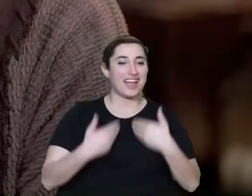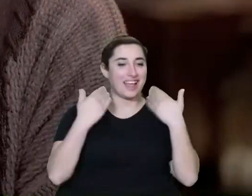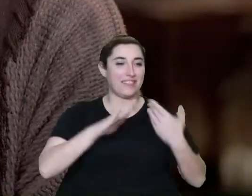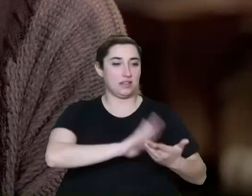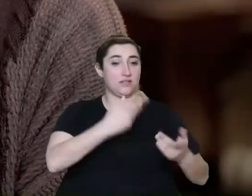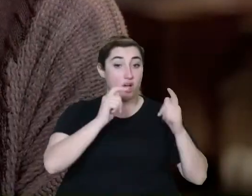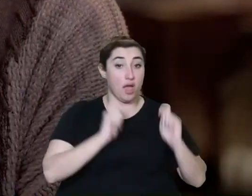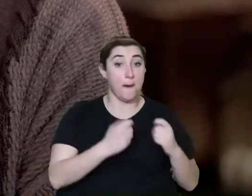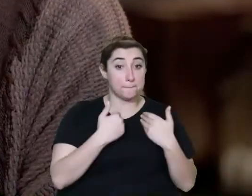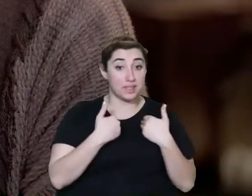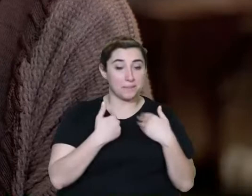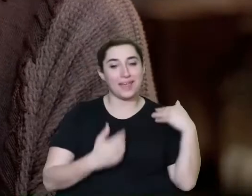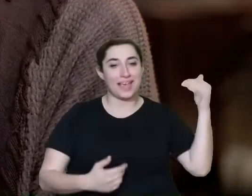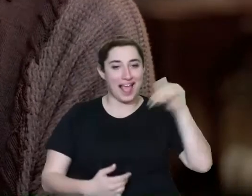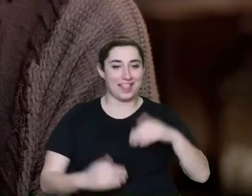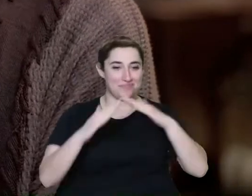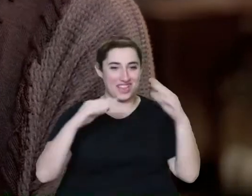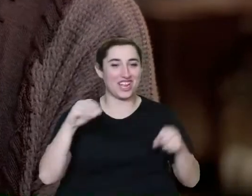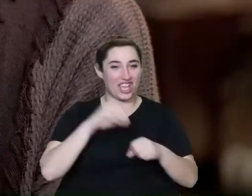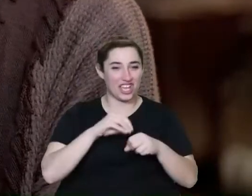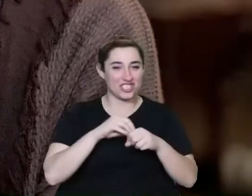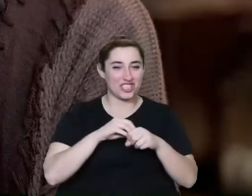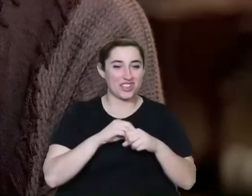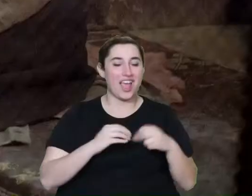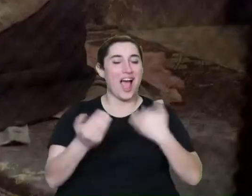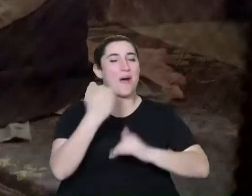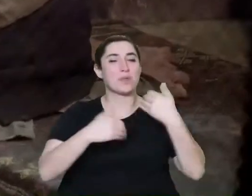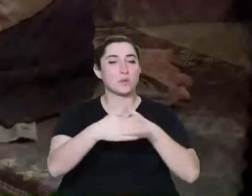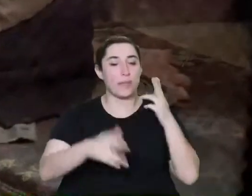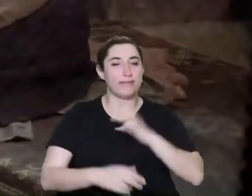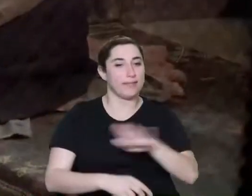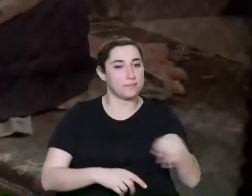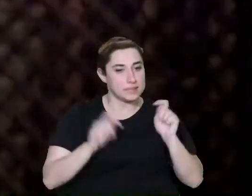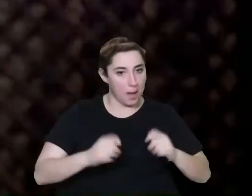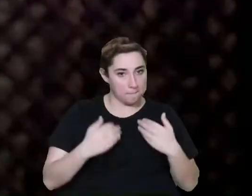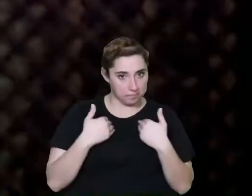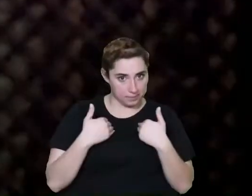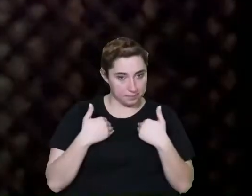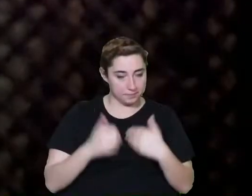Kadılıktan istifa edip geldim dergâhta abdesthaneleri temizledim.